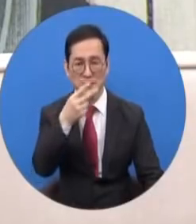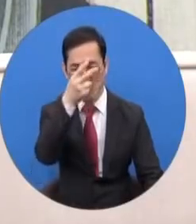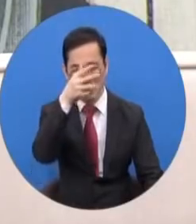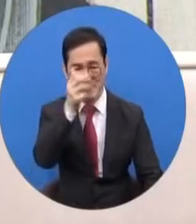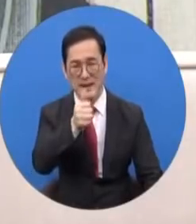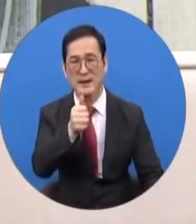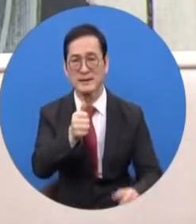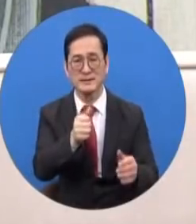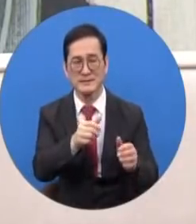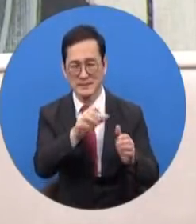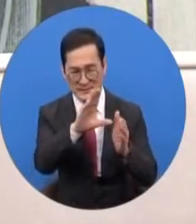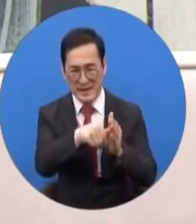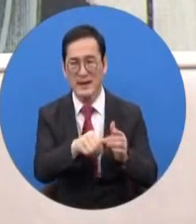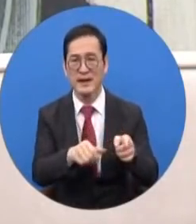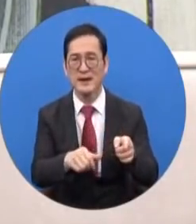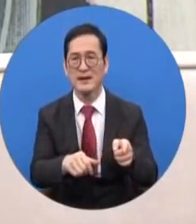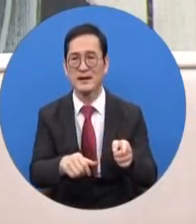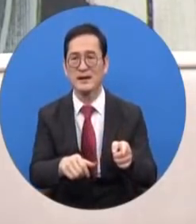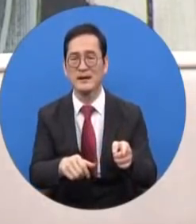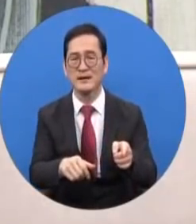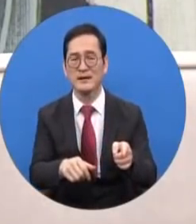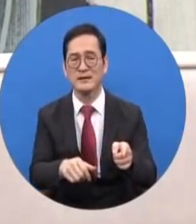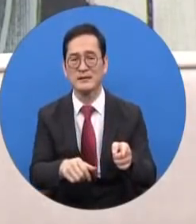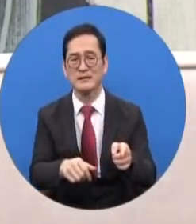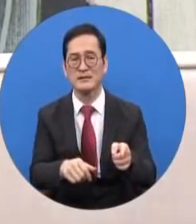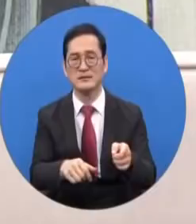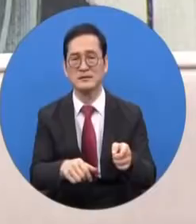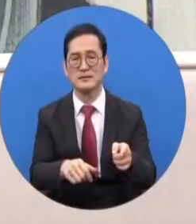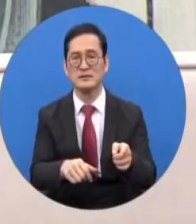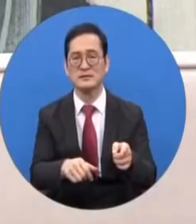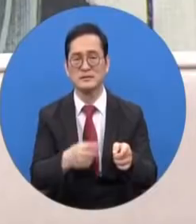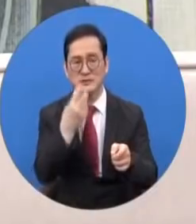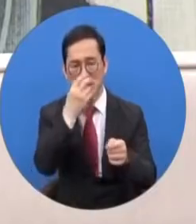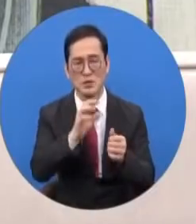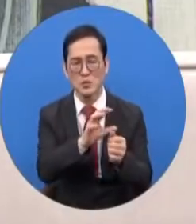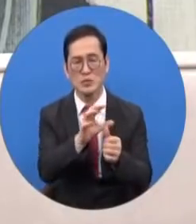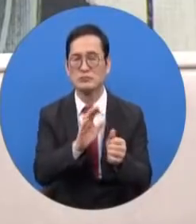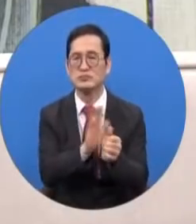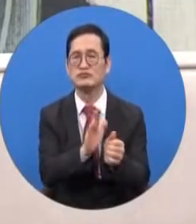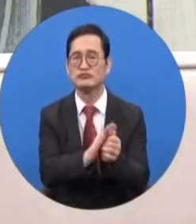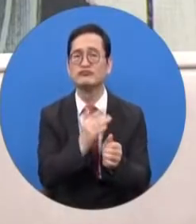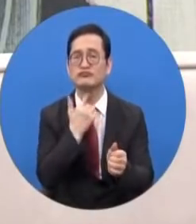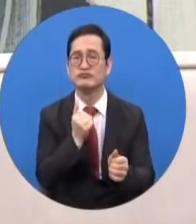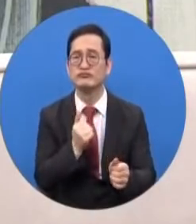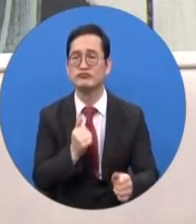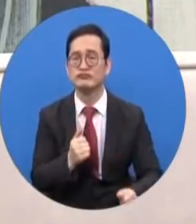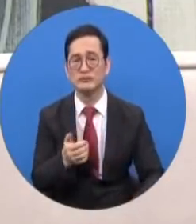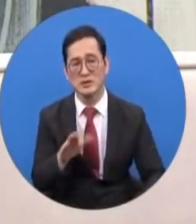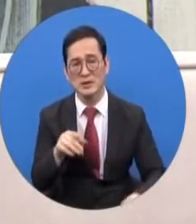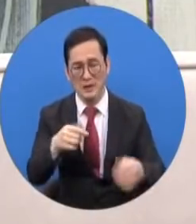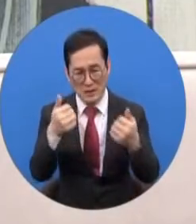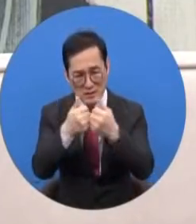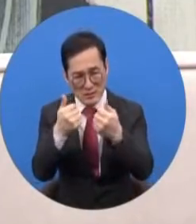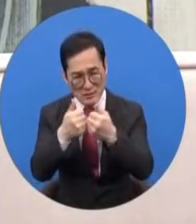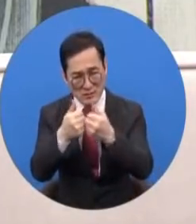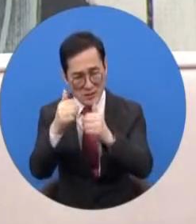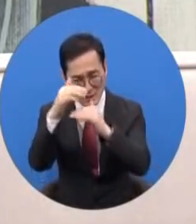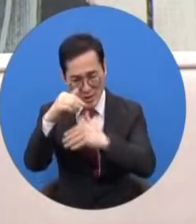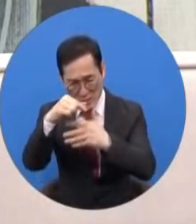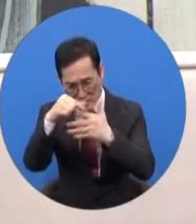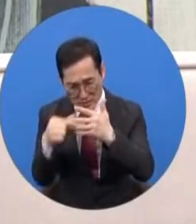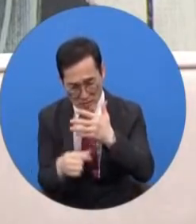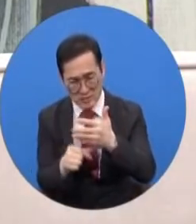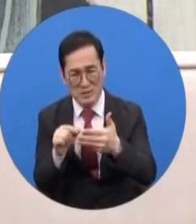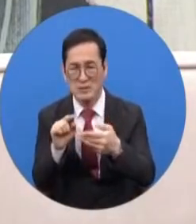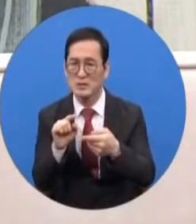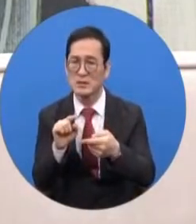했던 그런 분이기 때문에 당연히 도와줘야 되는 건 맞습니다. 그러나 의제들이 난이도가 너무 높다라고 평가하는 게 저는 바르지